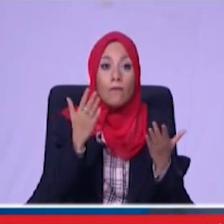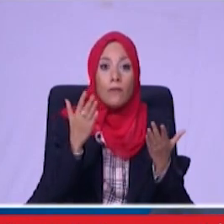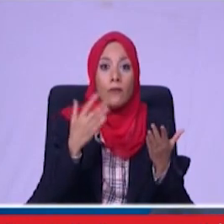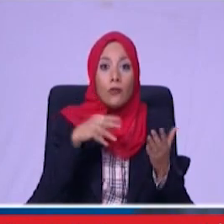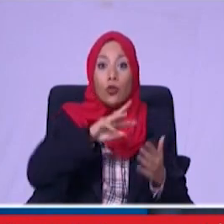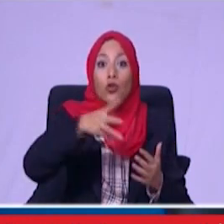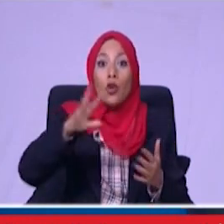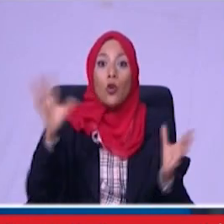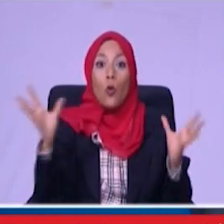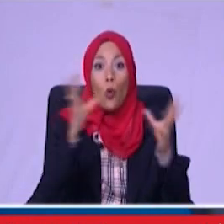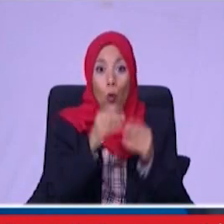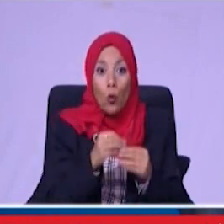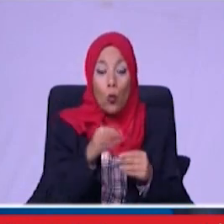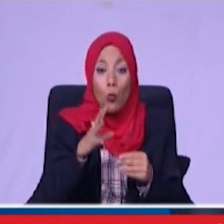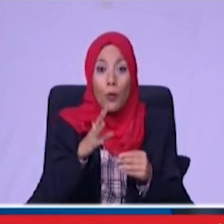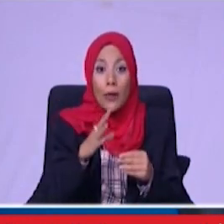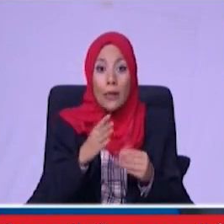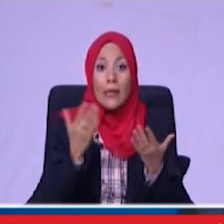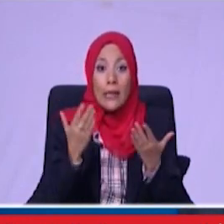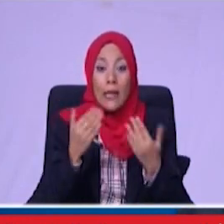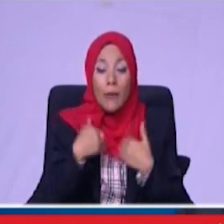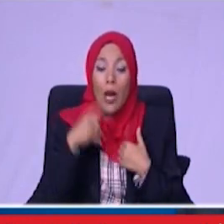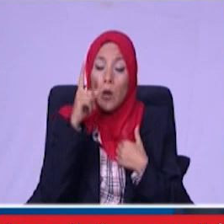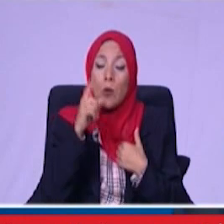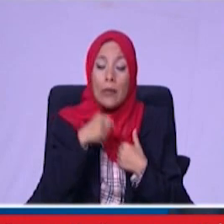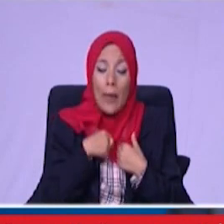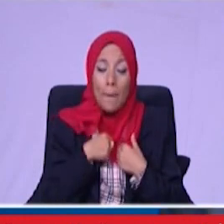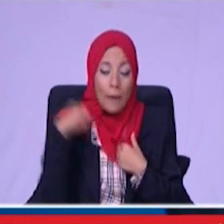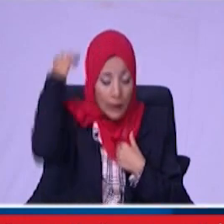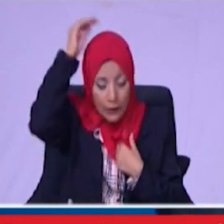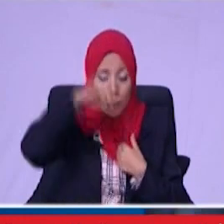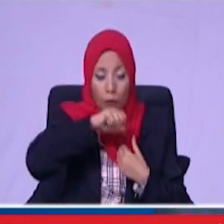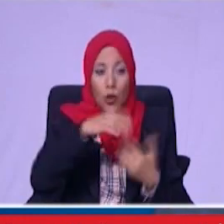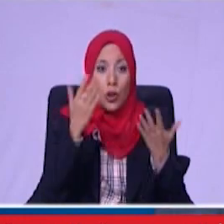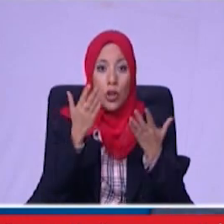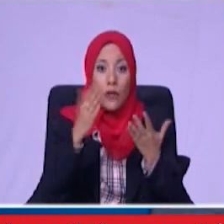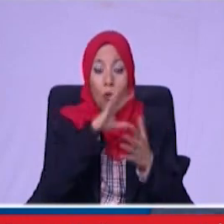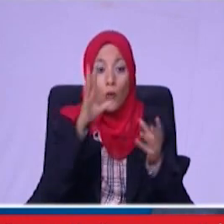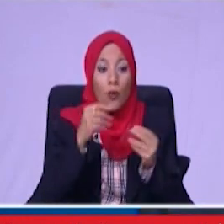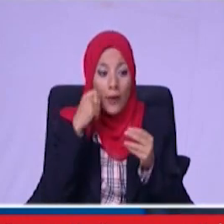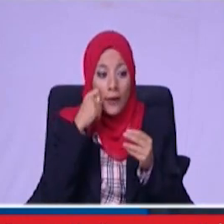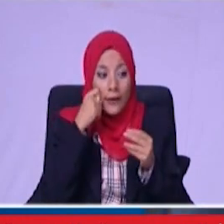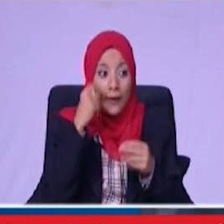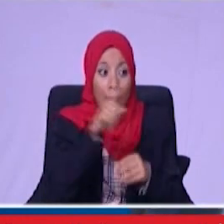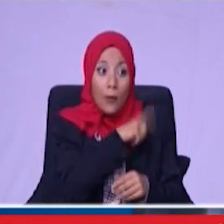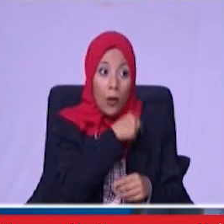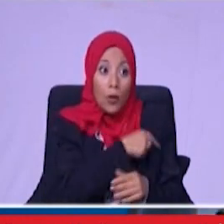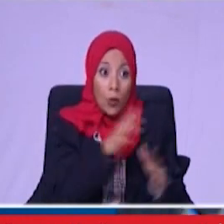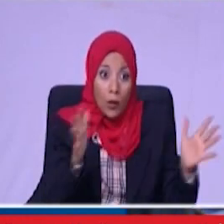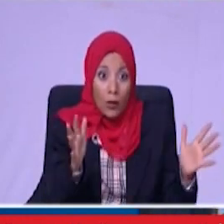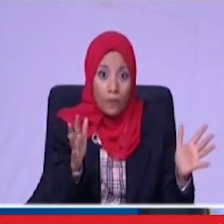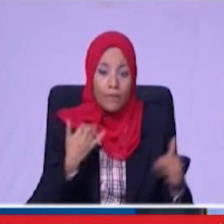حاجه ممكن سيدنا النبي محمد صلى الله عليه وسلم يشفع في اهل الكبائر من ضمن الشفاعات